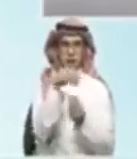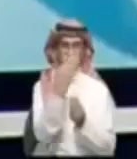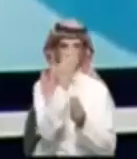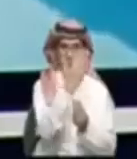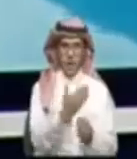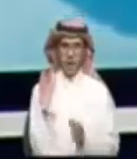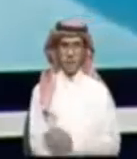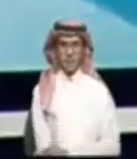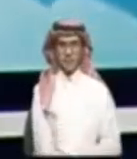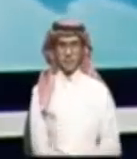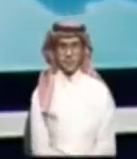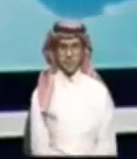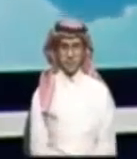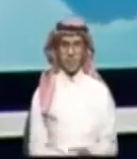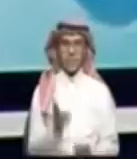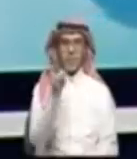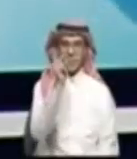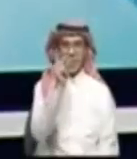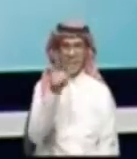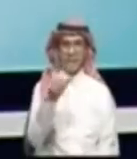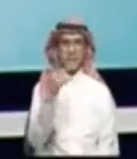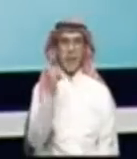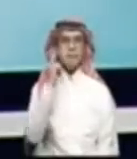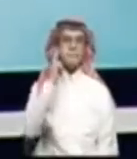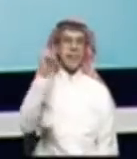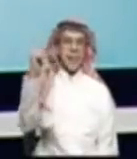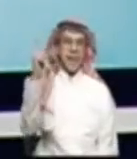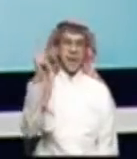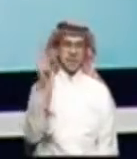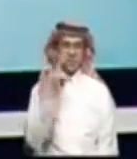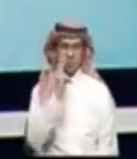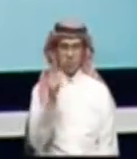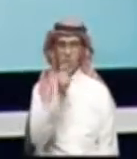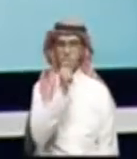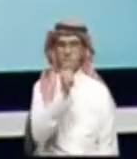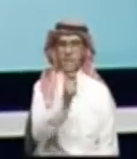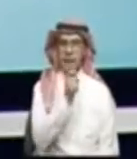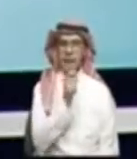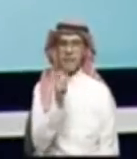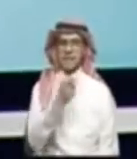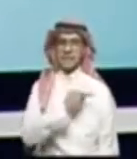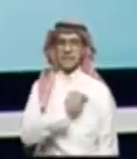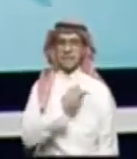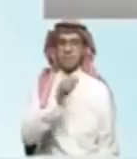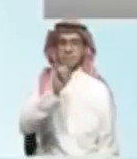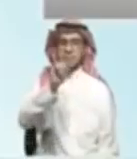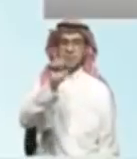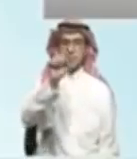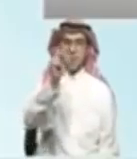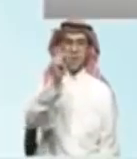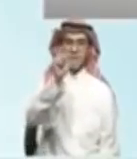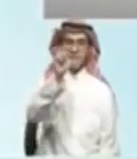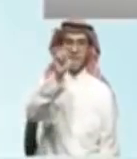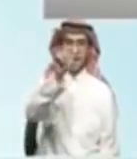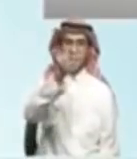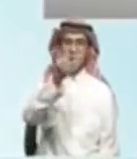جزيلا لك. كما ينضم إلينا أيضا مباشرة من الحرم النبوي مراسل قناة السعودية زميل مصطفى عباس.